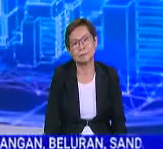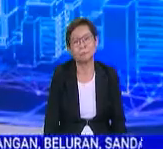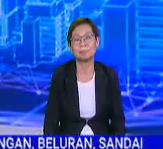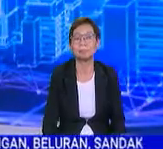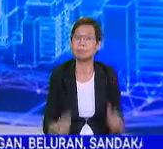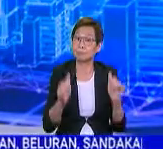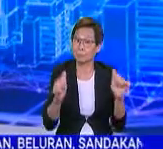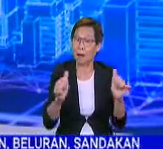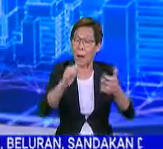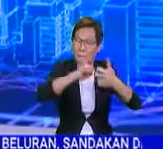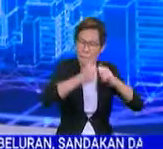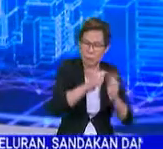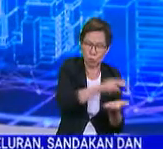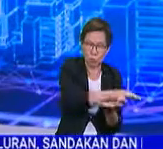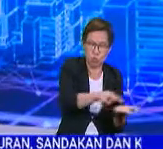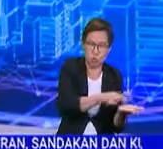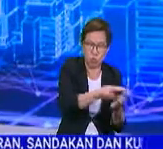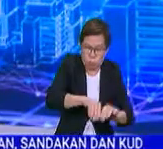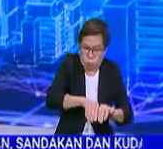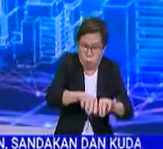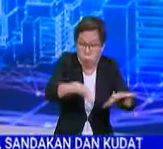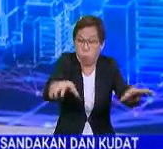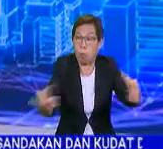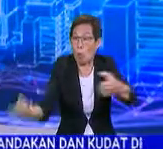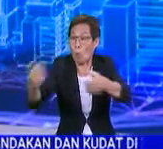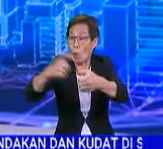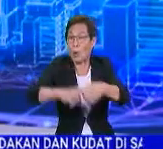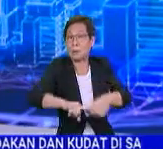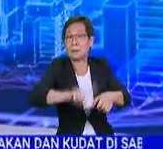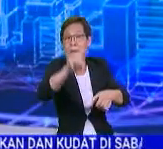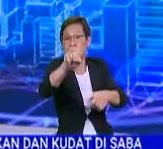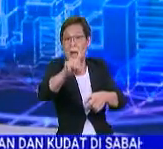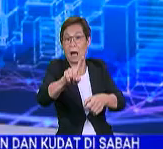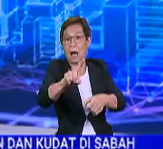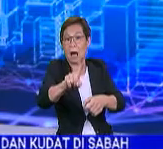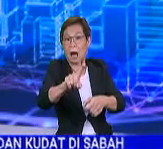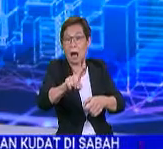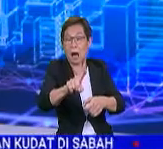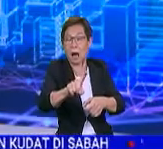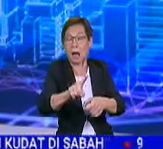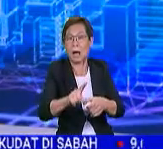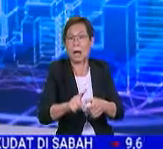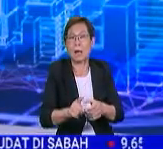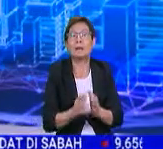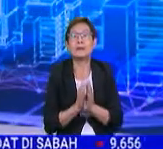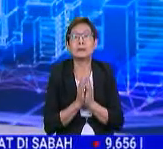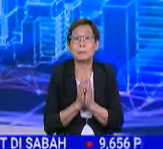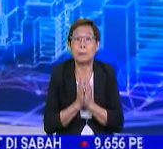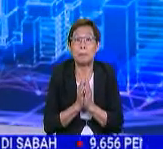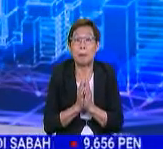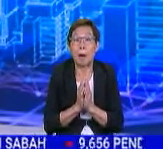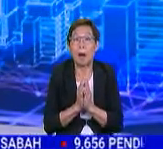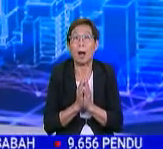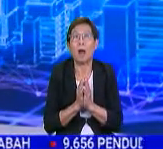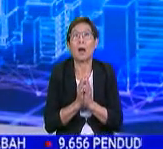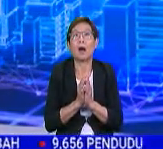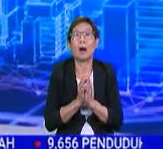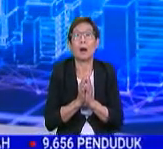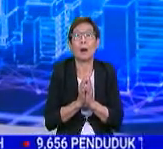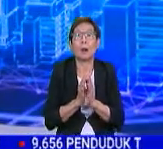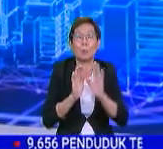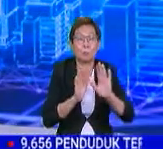Baik, ini susulan isu video yang tular berhubung satu ritual menolak bencana banjir di Teluk